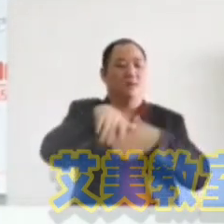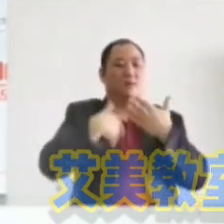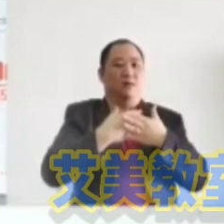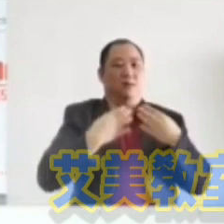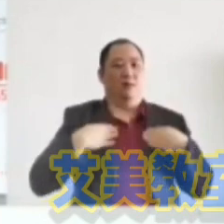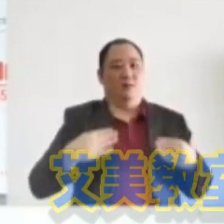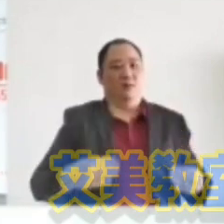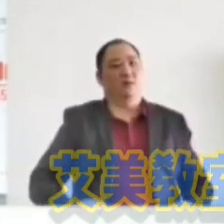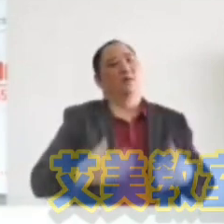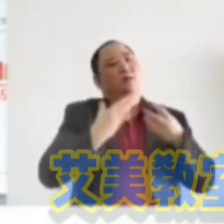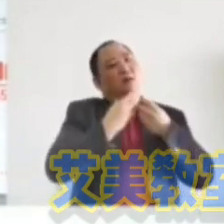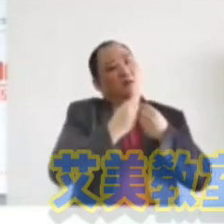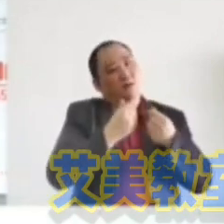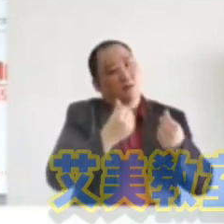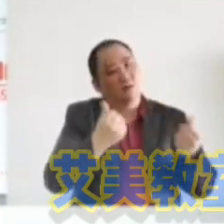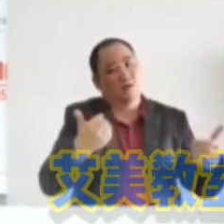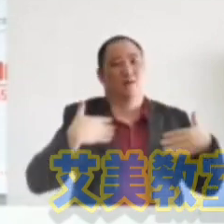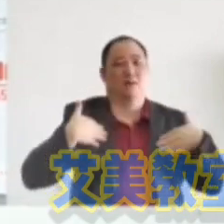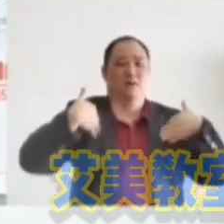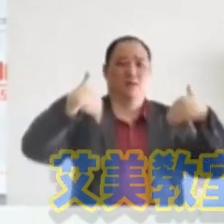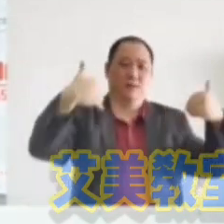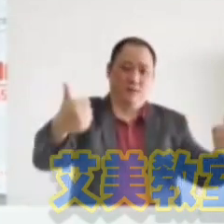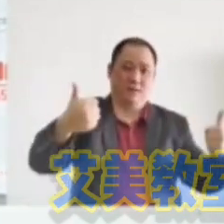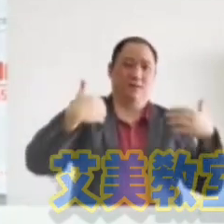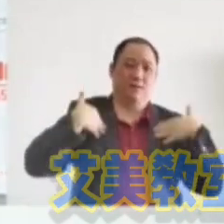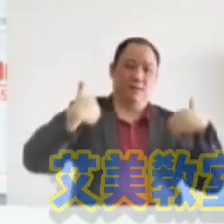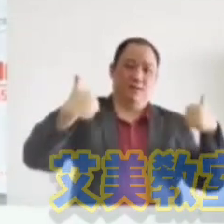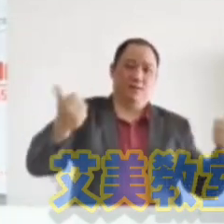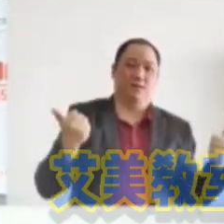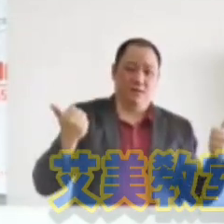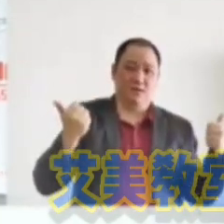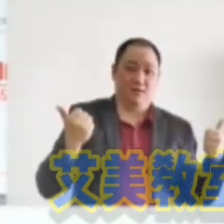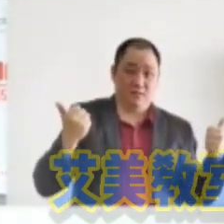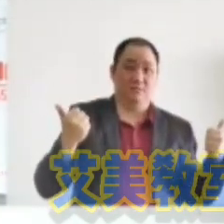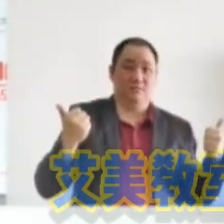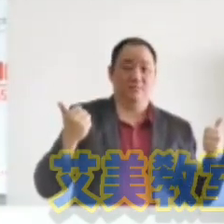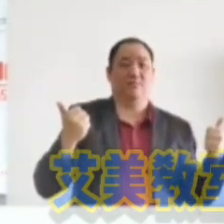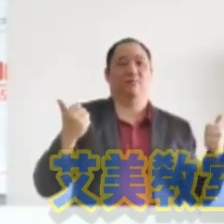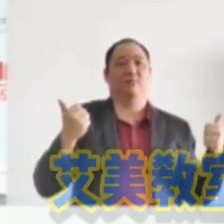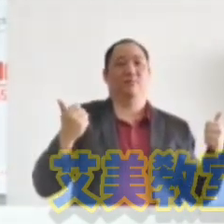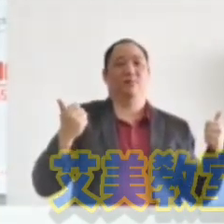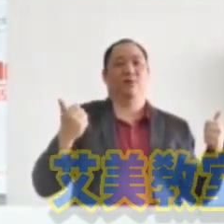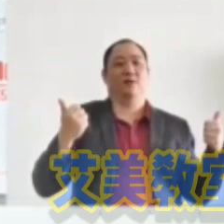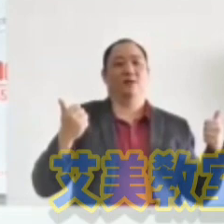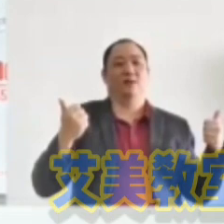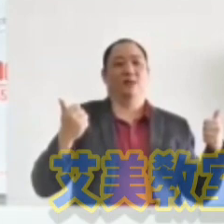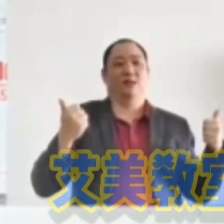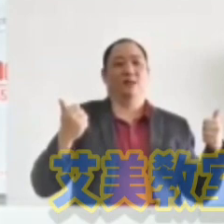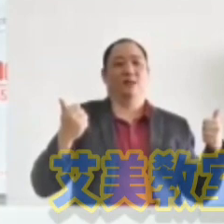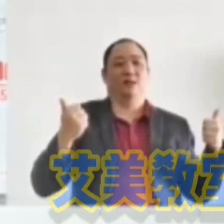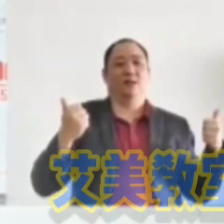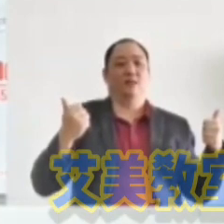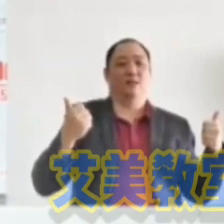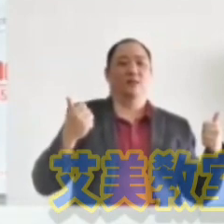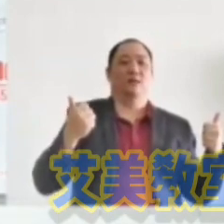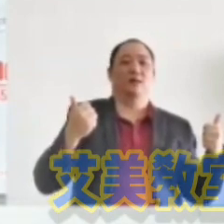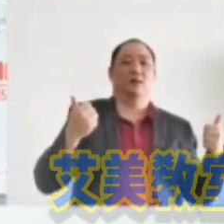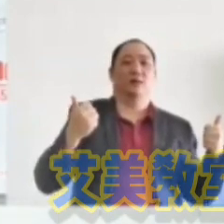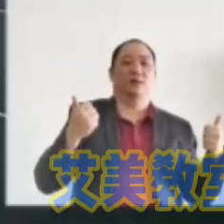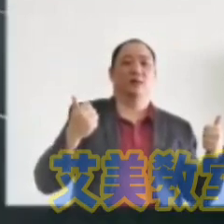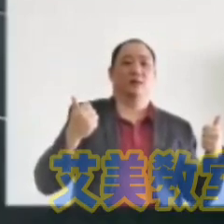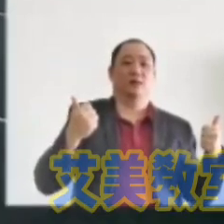防胜于治疗。所以呢，这个川芎就有这样子的一个补气的这个功效。